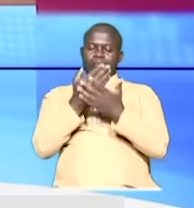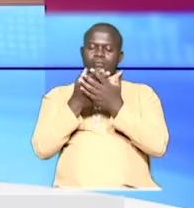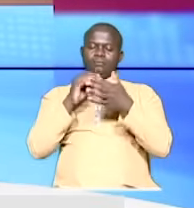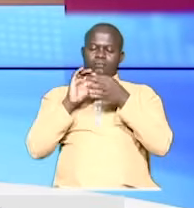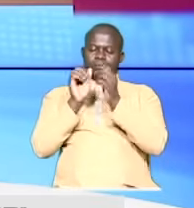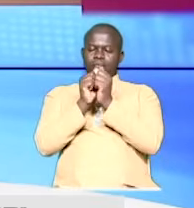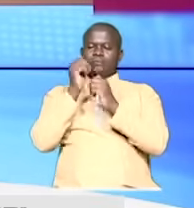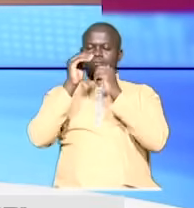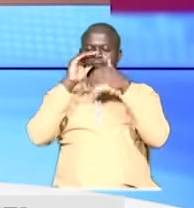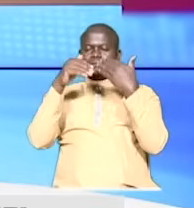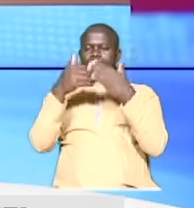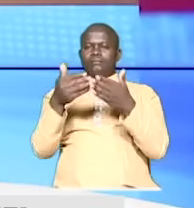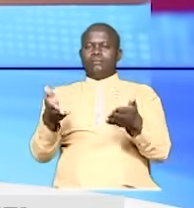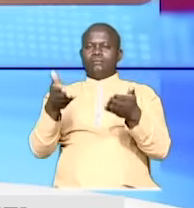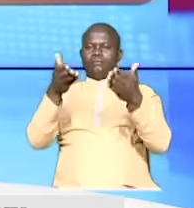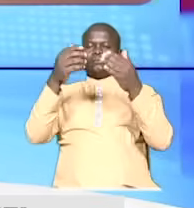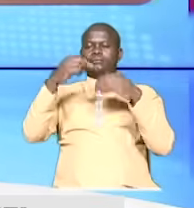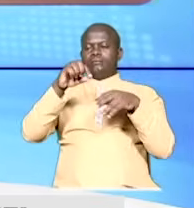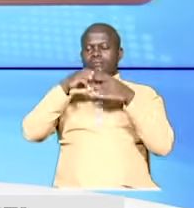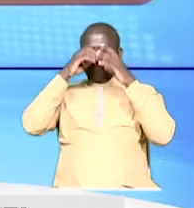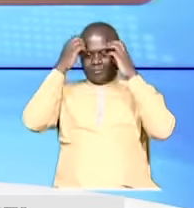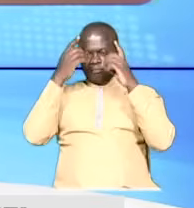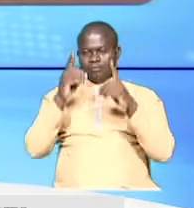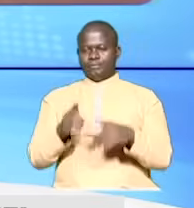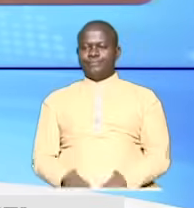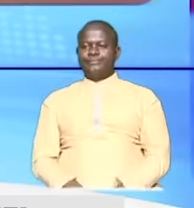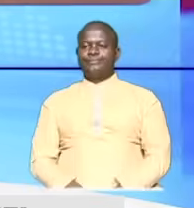n'izindi nzego mu kuzamura ireme ry'uburezi.